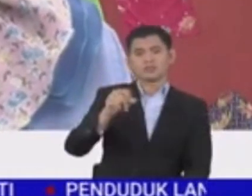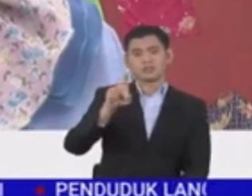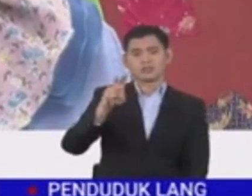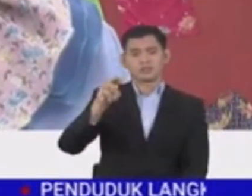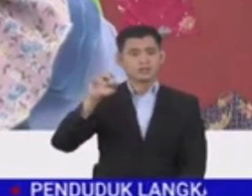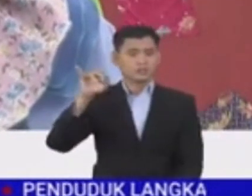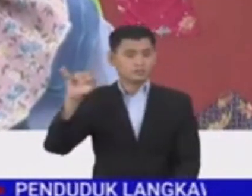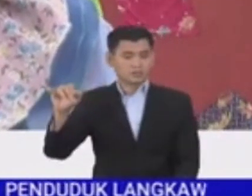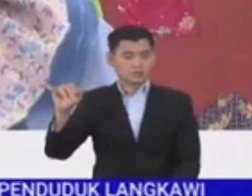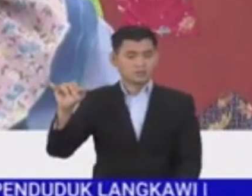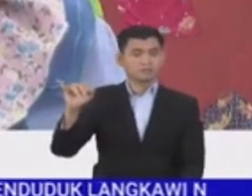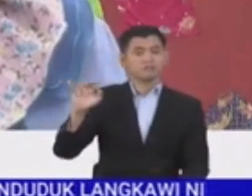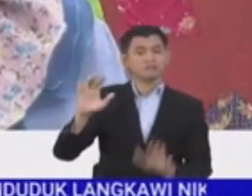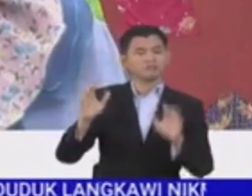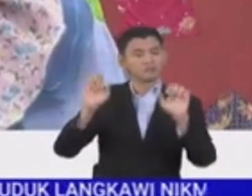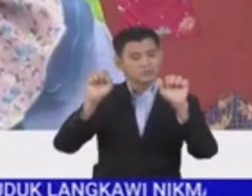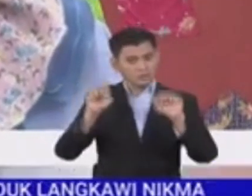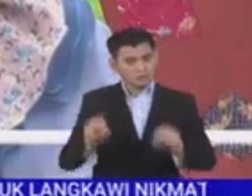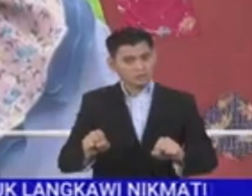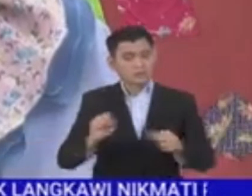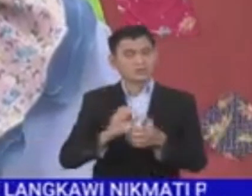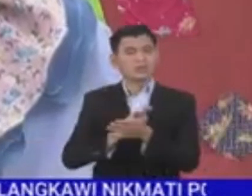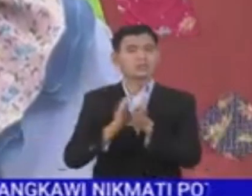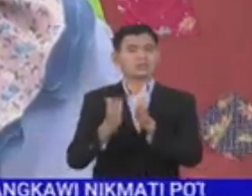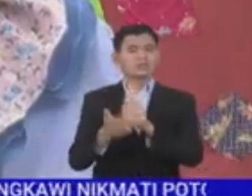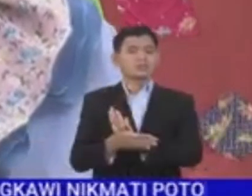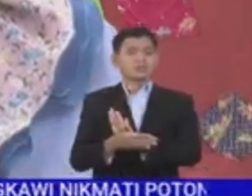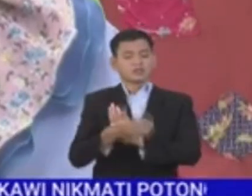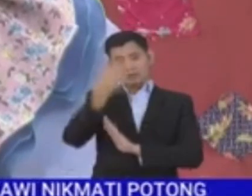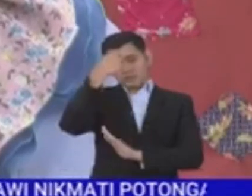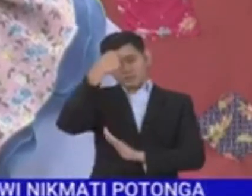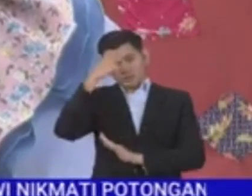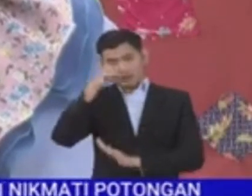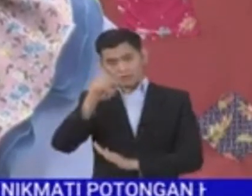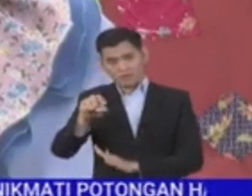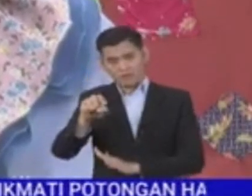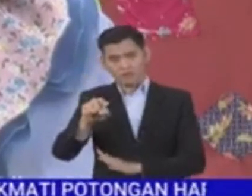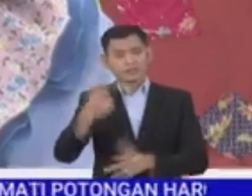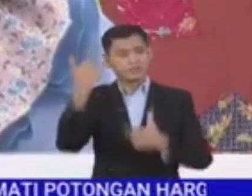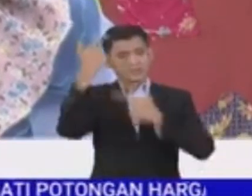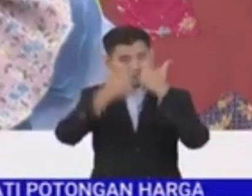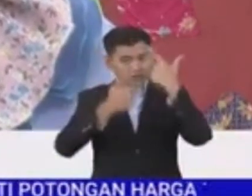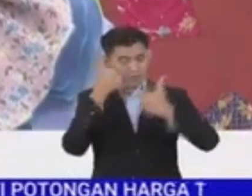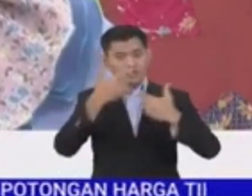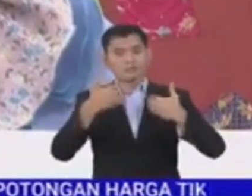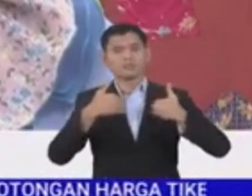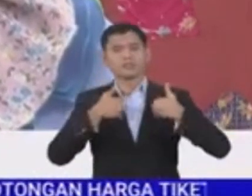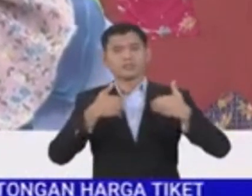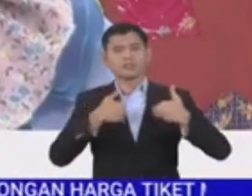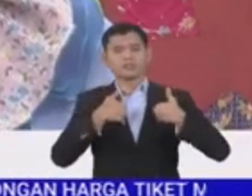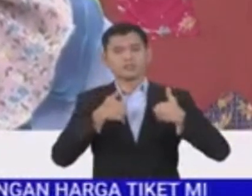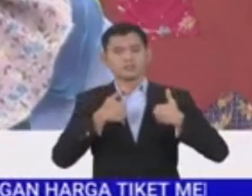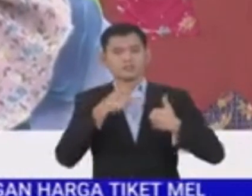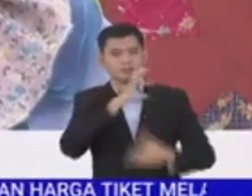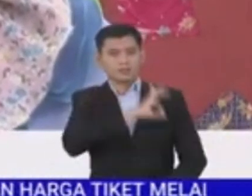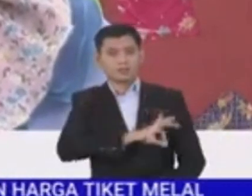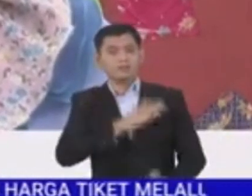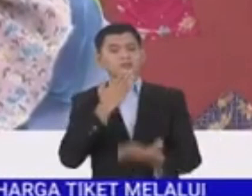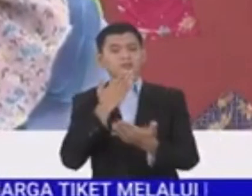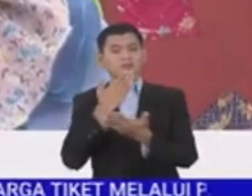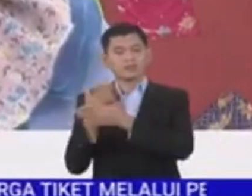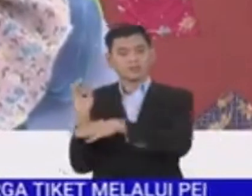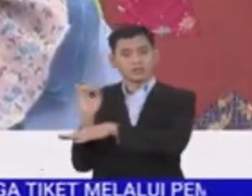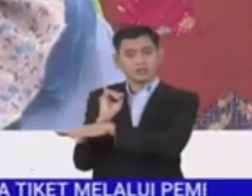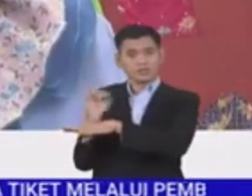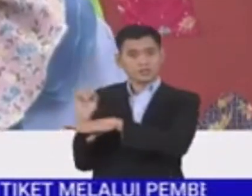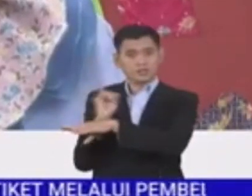semula jerami lah, yang mana dia boleh sebagai satu tarikan ego pelancongan dan ada nilai yang baiklah dalam industri padi,